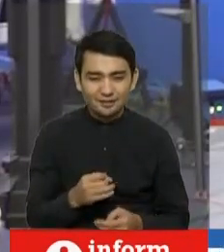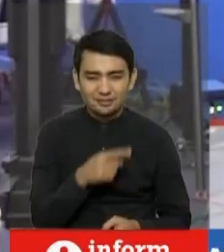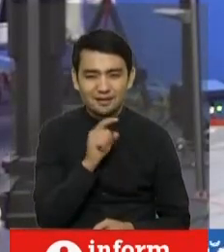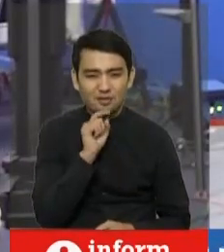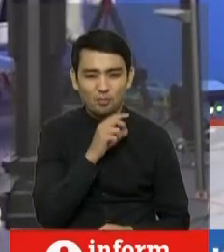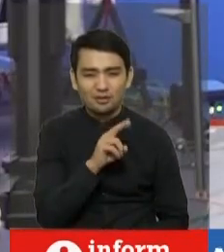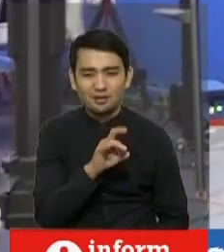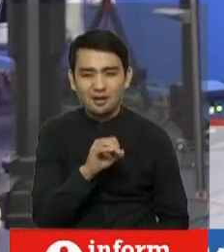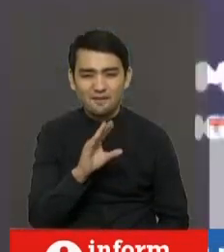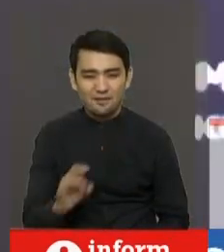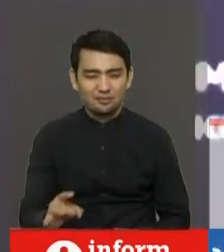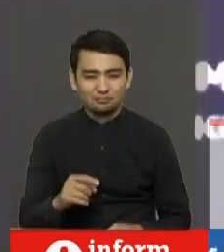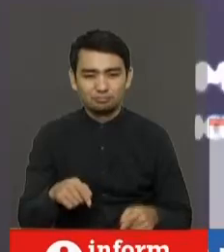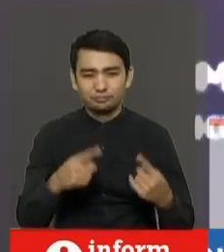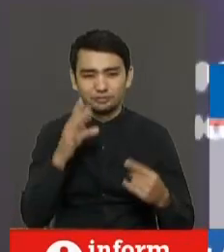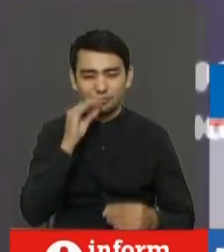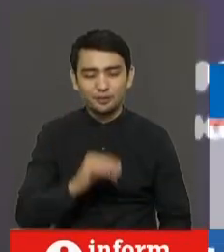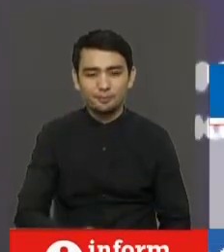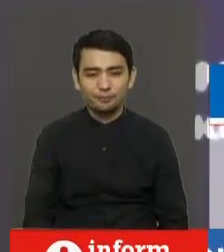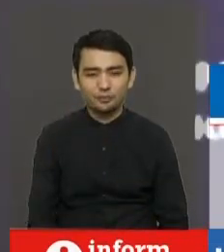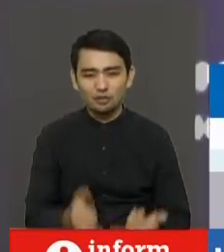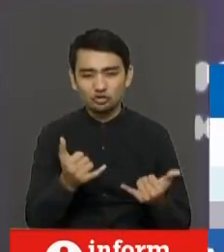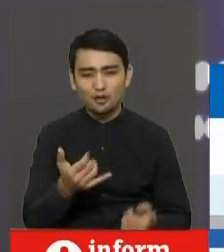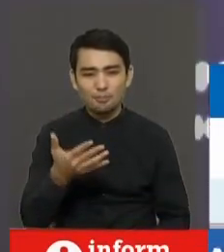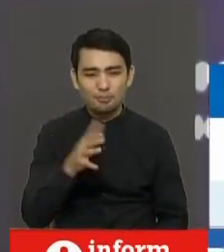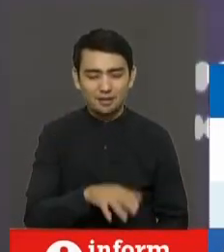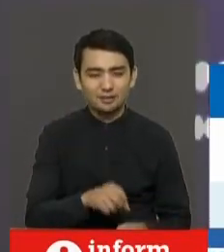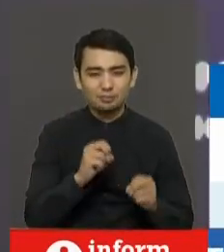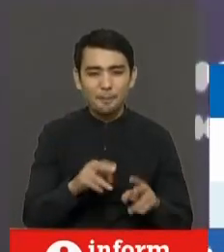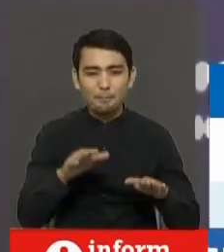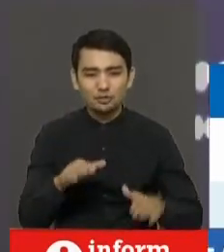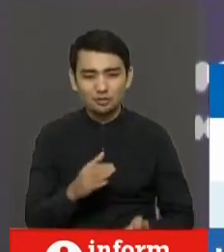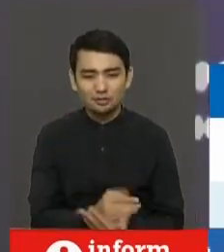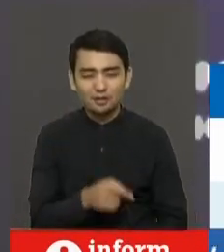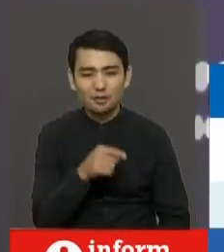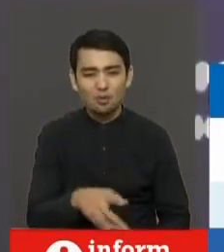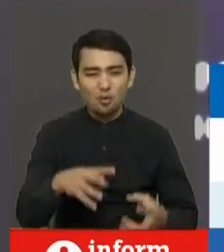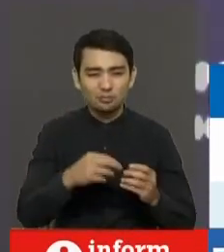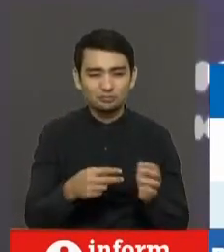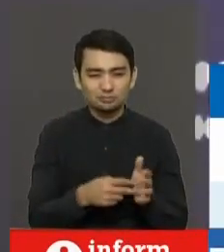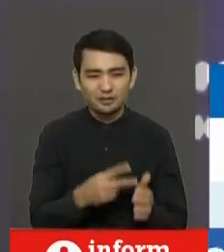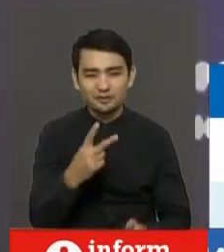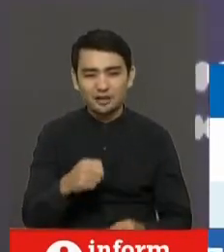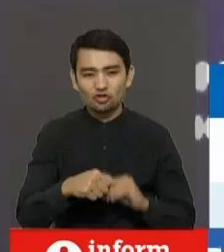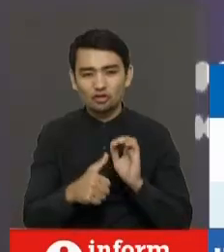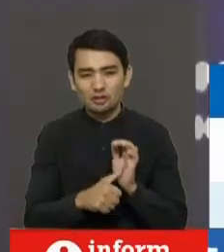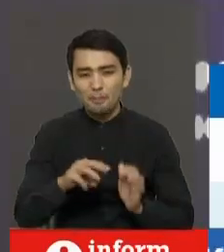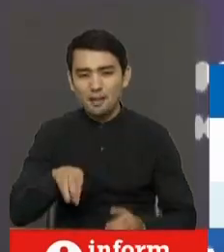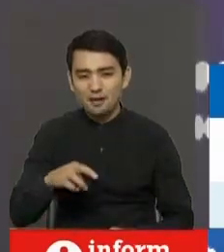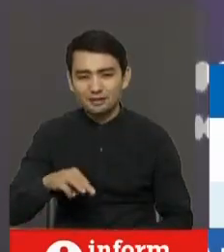көрсеткіштерге тоқталды. Қазіргі таңда шаһарда 5 өндірістік аймақ бар. Онда жалпы сомасы 216 миллиард теңгені